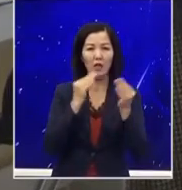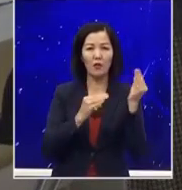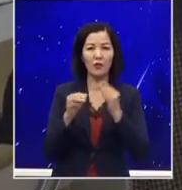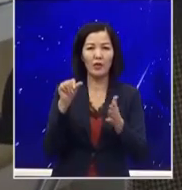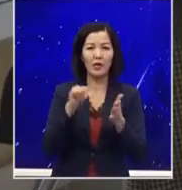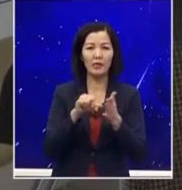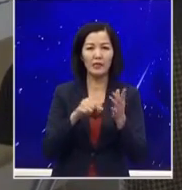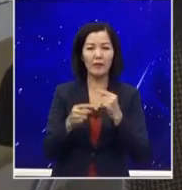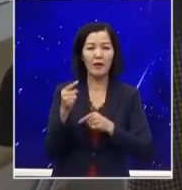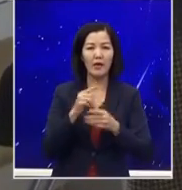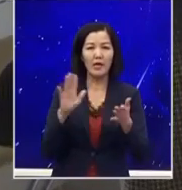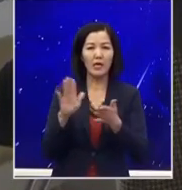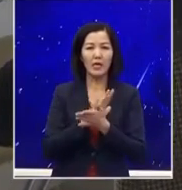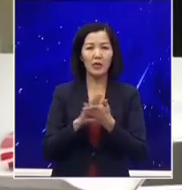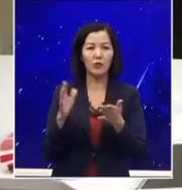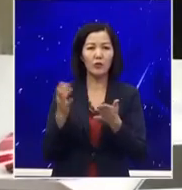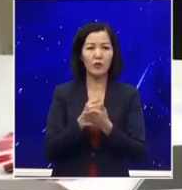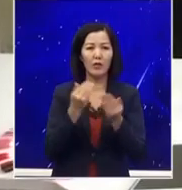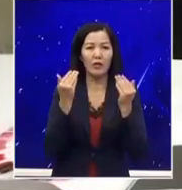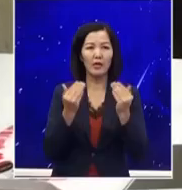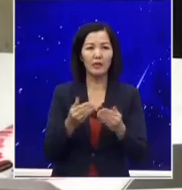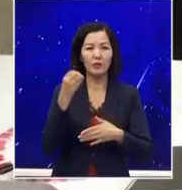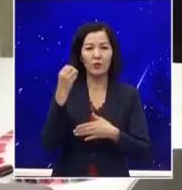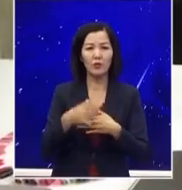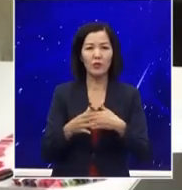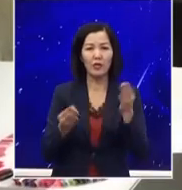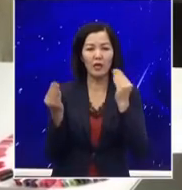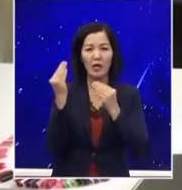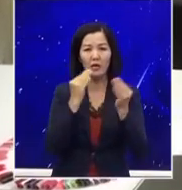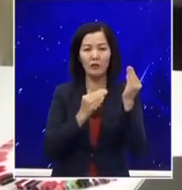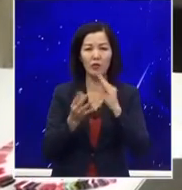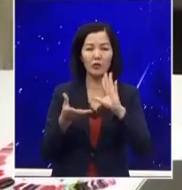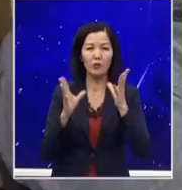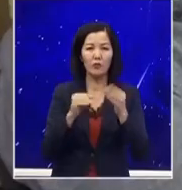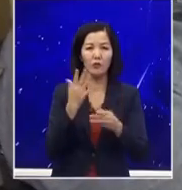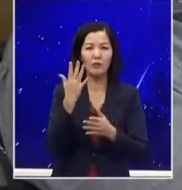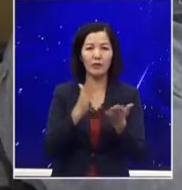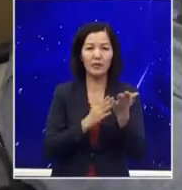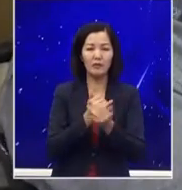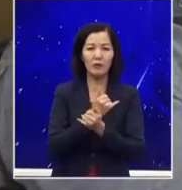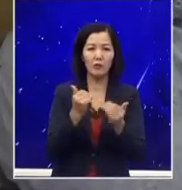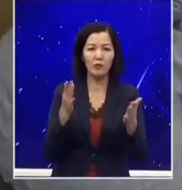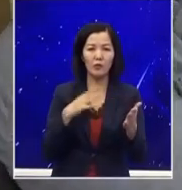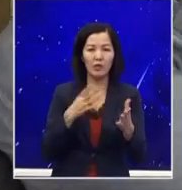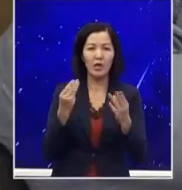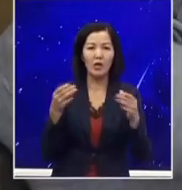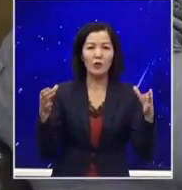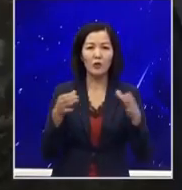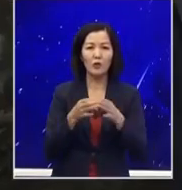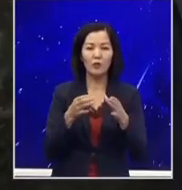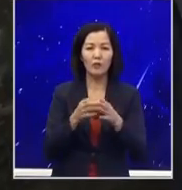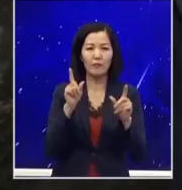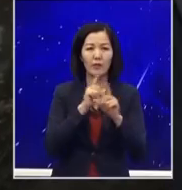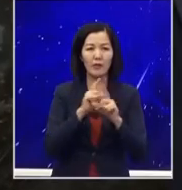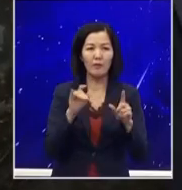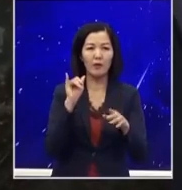қатысып қайтарымсыз грант ұтып алған. Қазіргі күні орталық әрлеу сәндеу бойынша 5 қызмет түрін көрсетеді. Қаржы ұйымының өкілдері